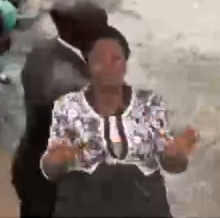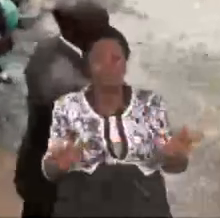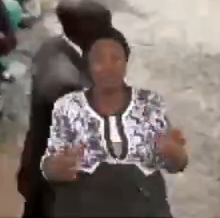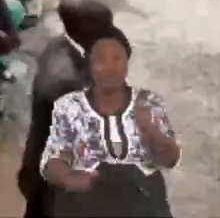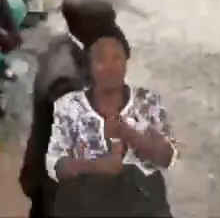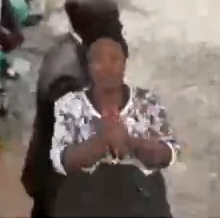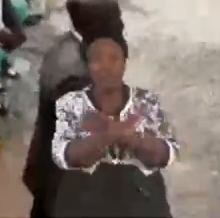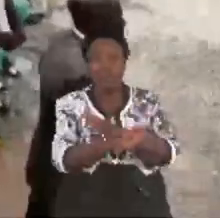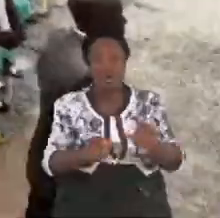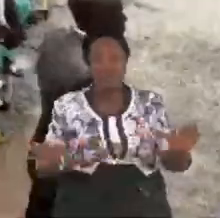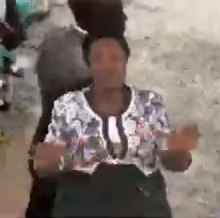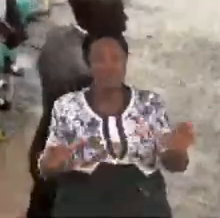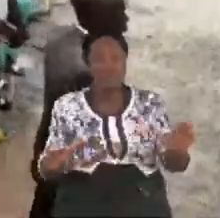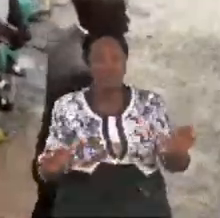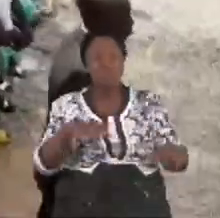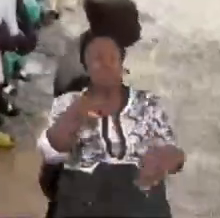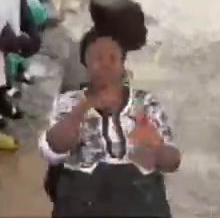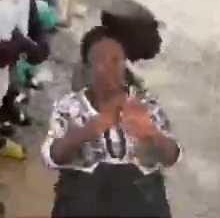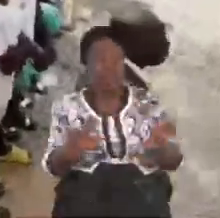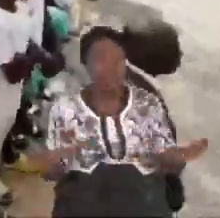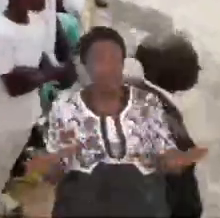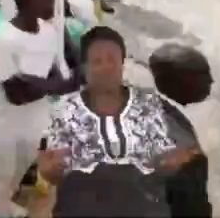irréprochable, sans tâche.